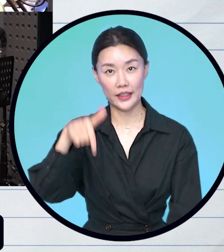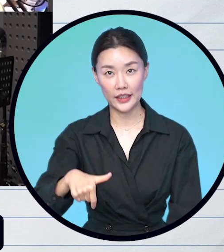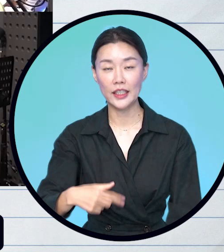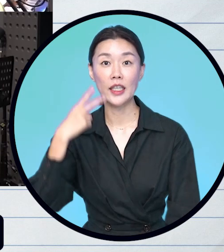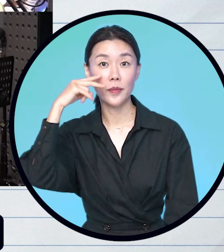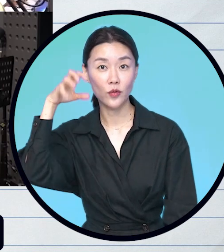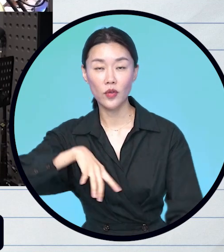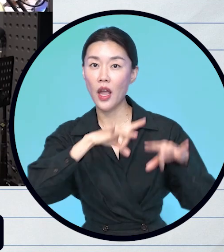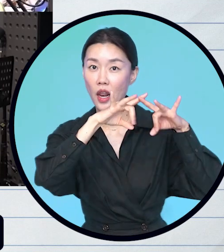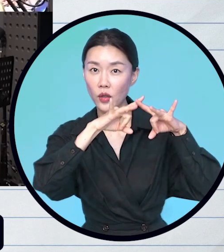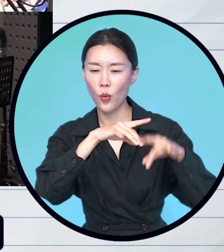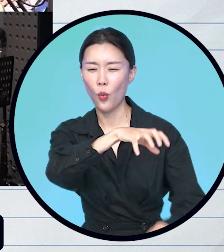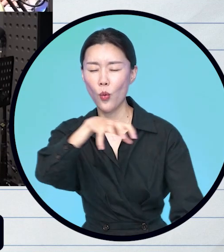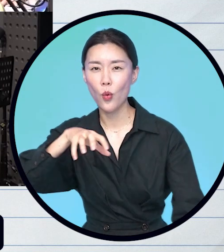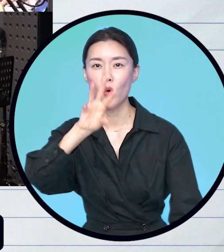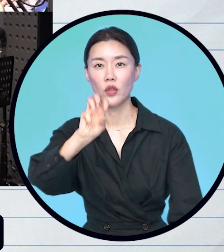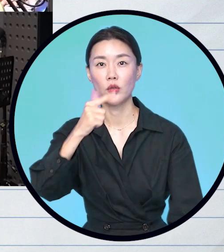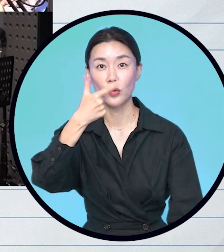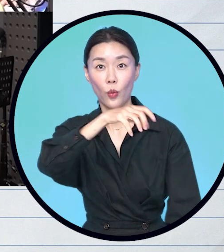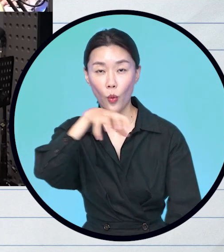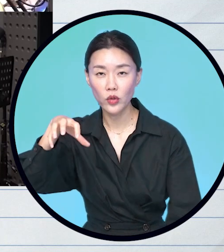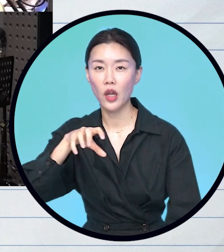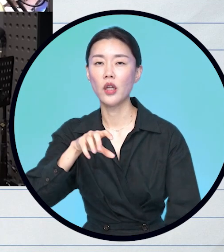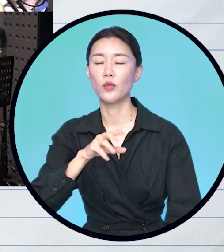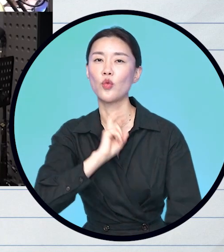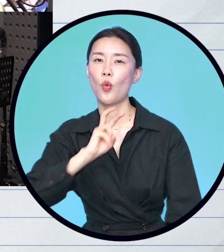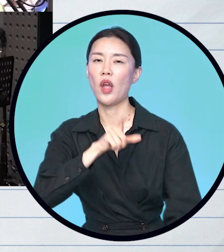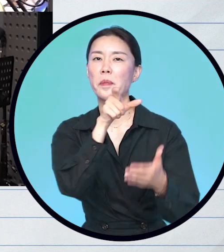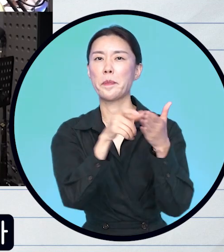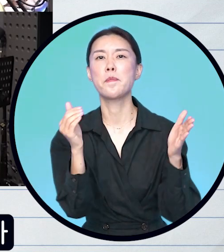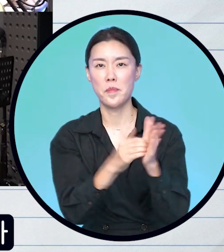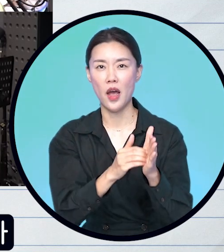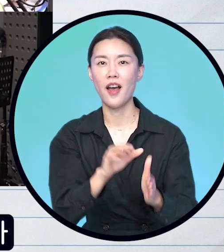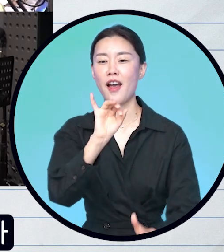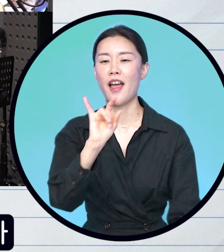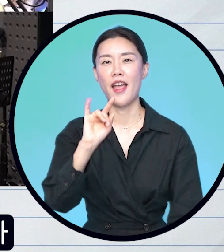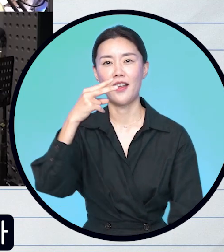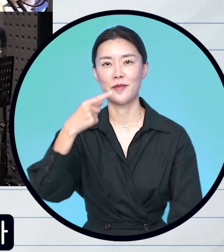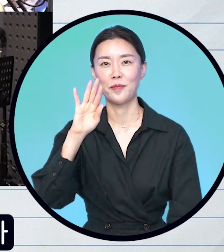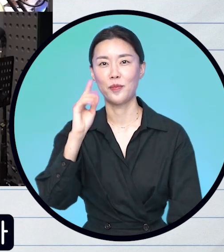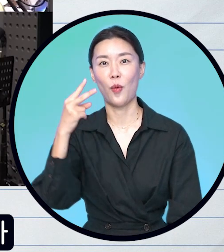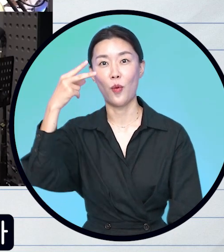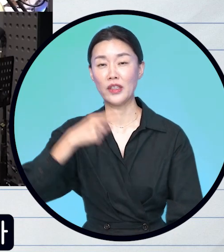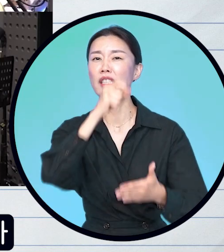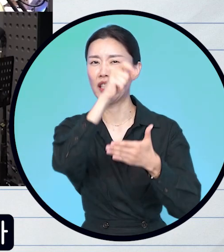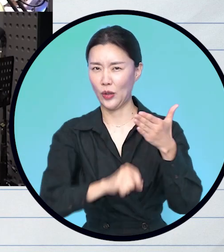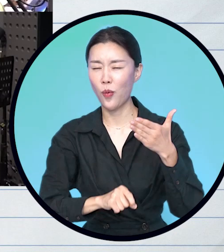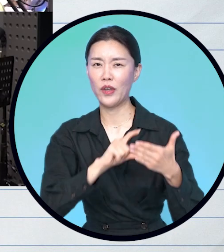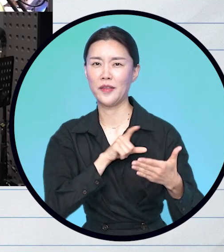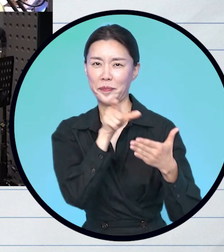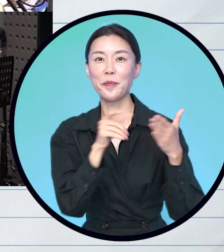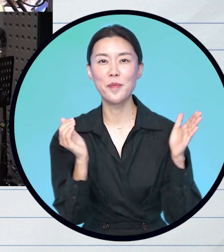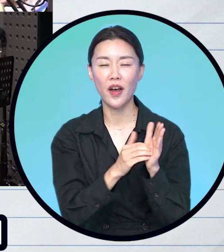라디오 곡 36곳에 등록이 되면서 에드보드 차트 1위에 올랐다고 하네요. 축하드립니다. 너무너무